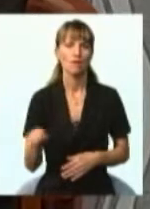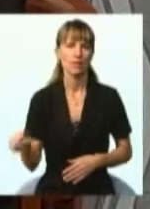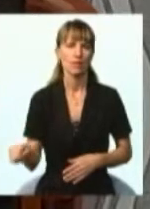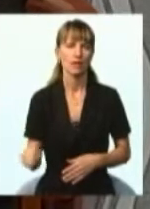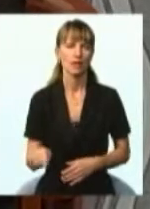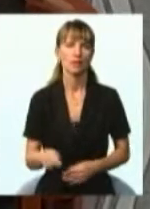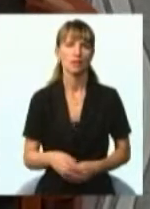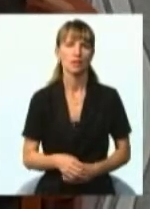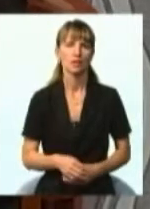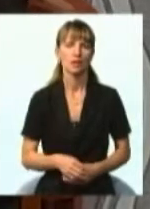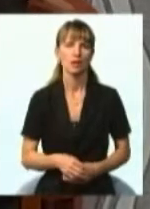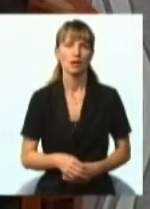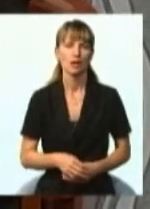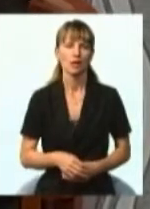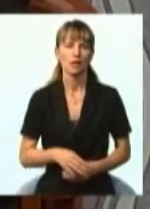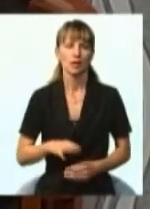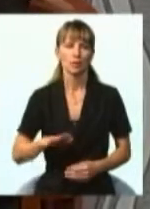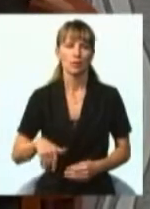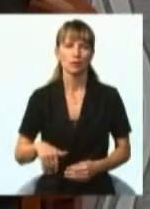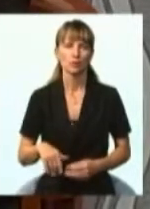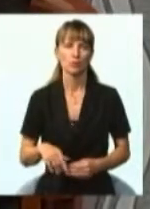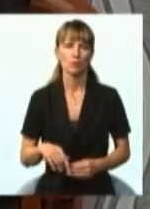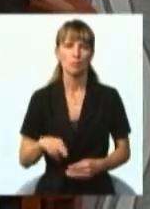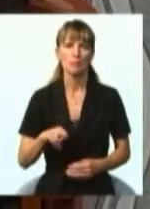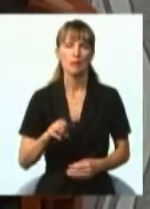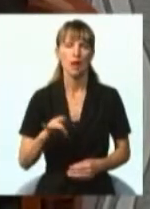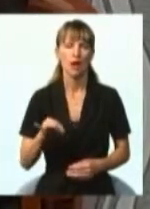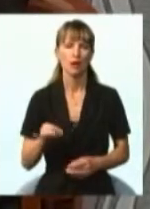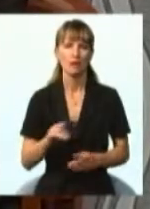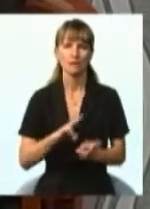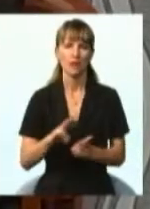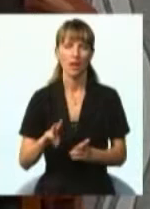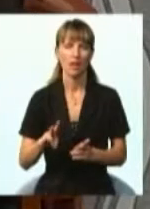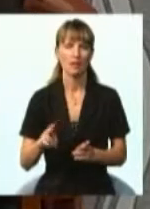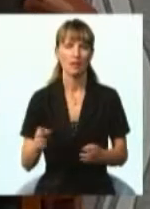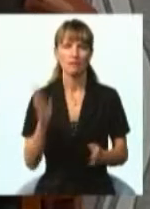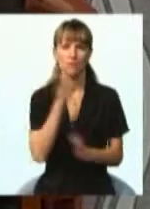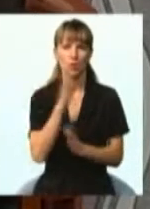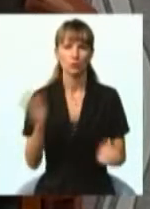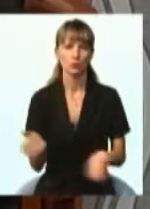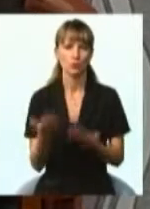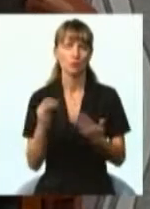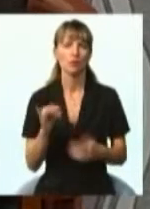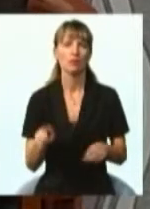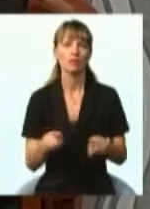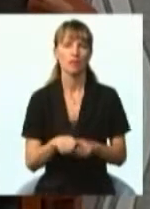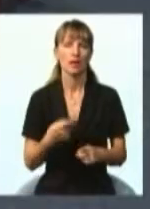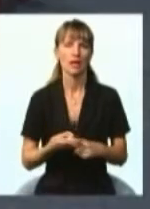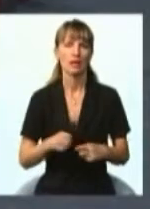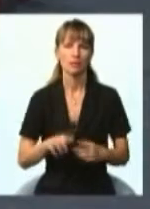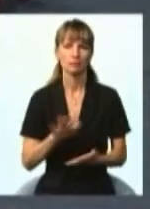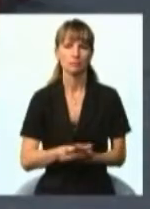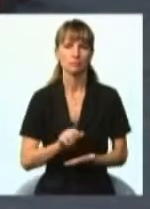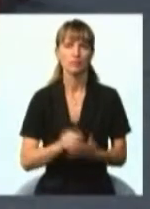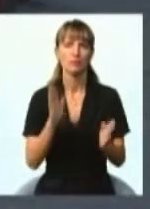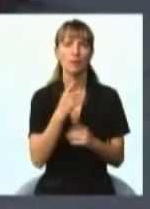якось видають якісь там пари шкідливі. І таким чином це дуже забруднює повітря. Тож,